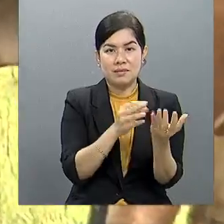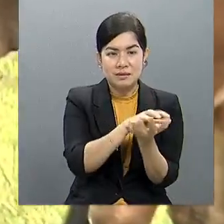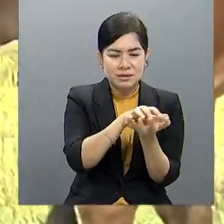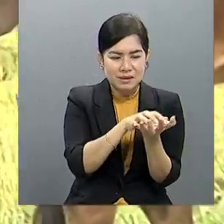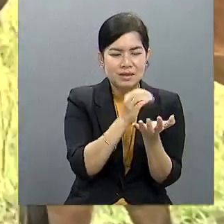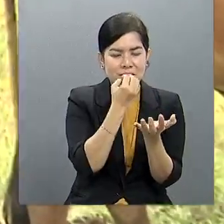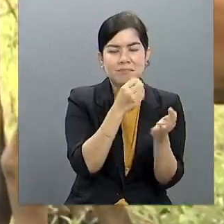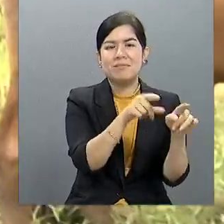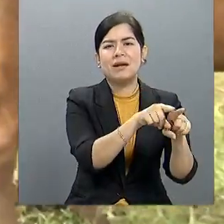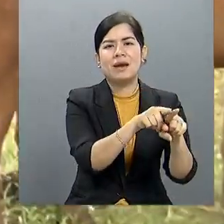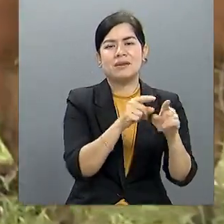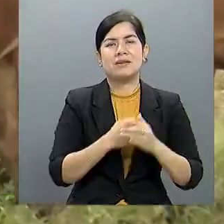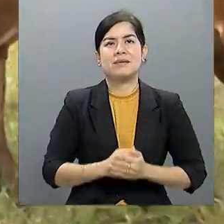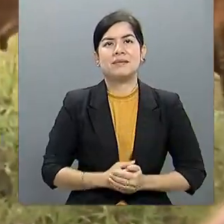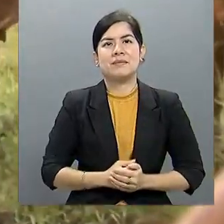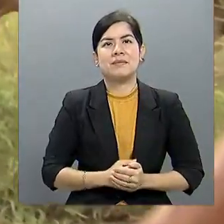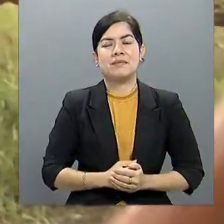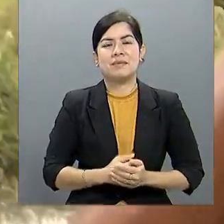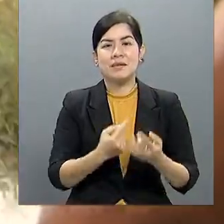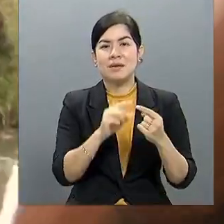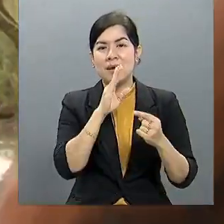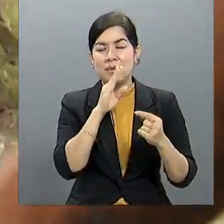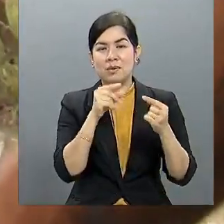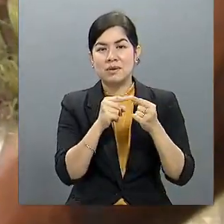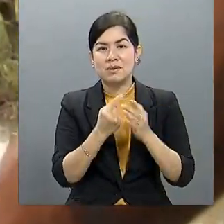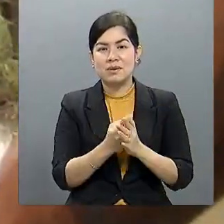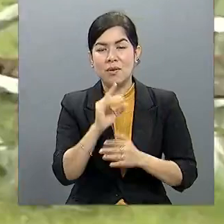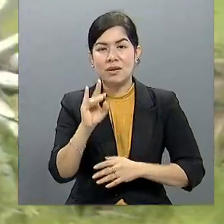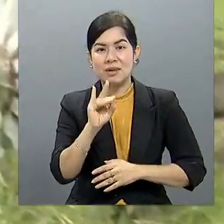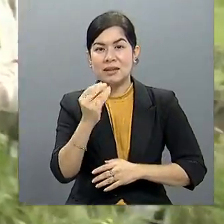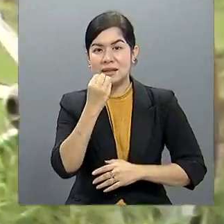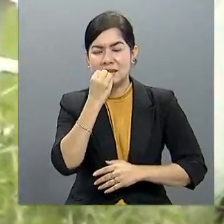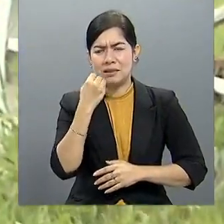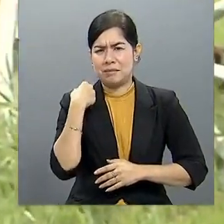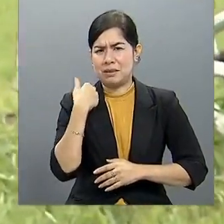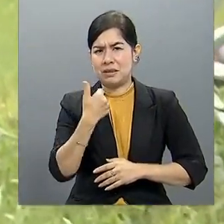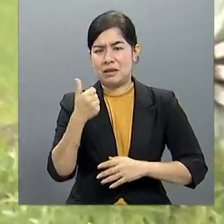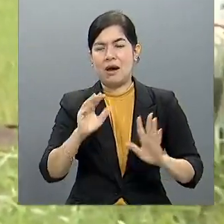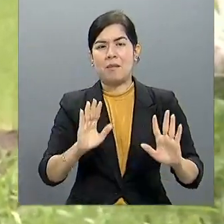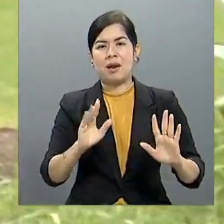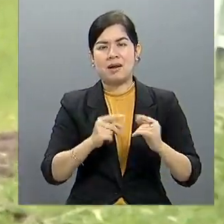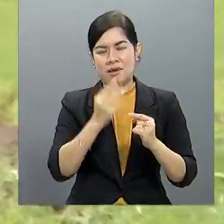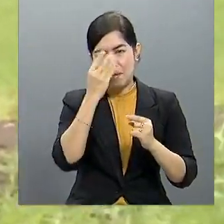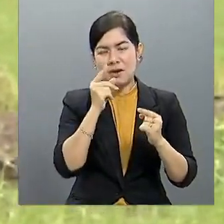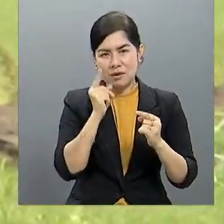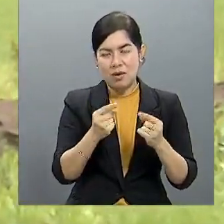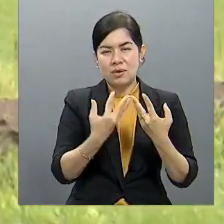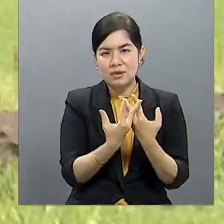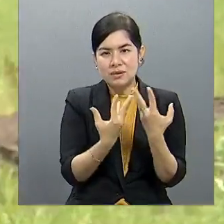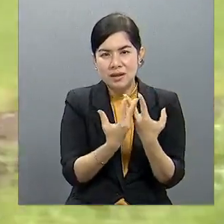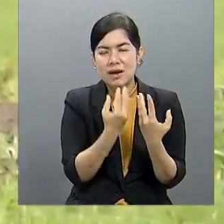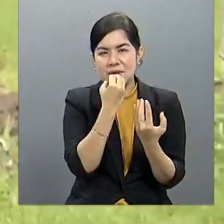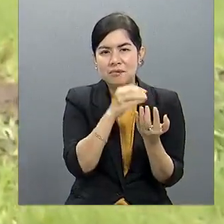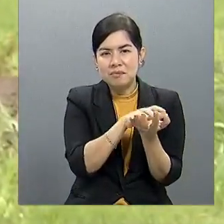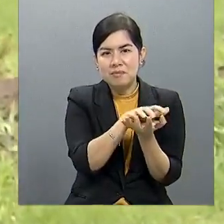ซัตัวที่กินสัตวนบงแตกงานบแตกแนอนสมมารถพวกแม้ วัววาย